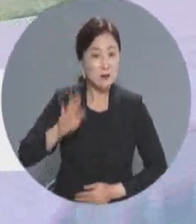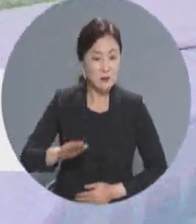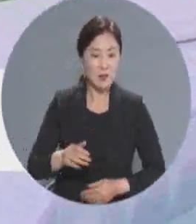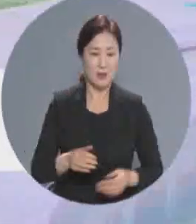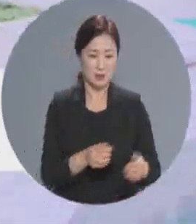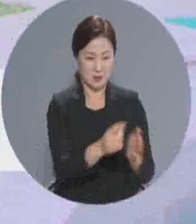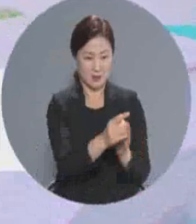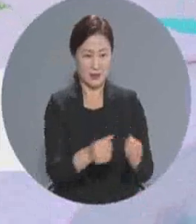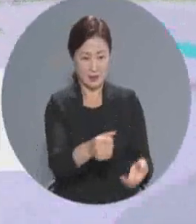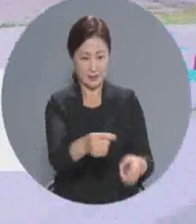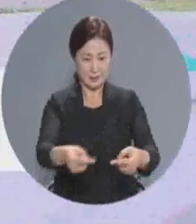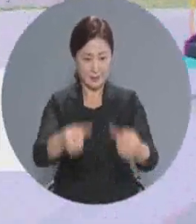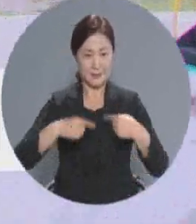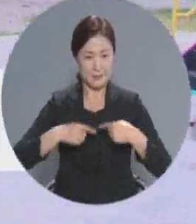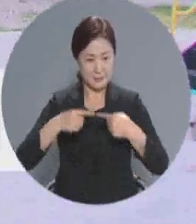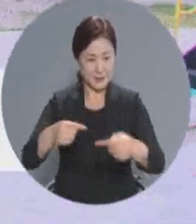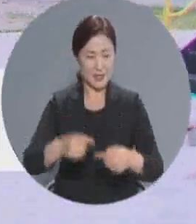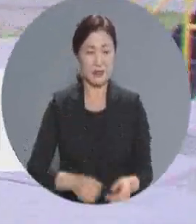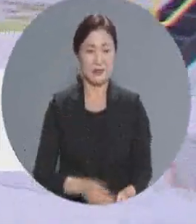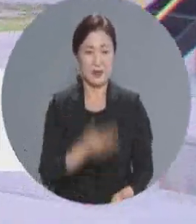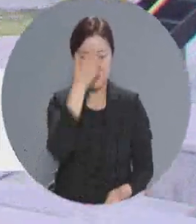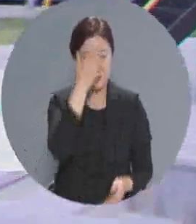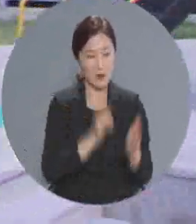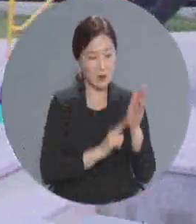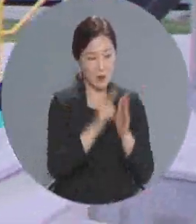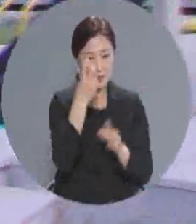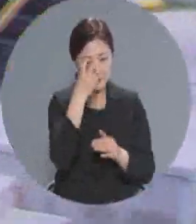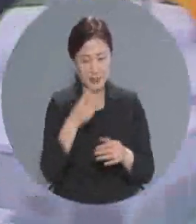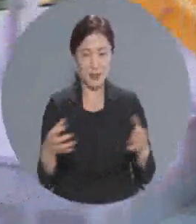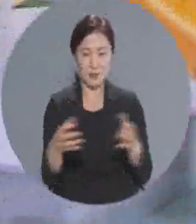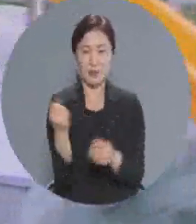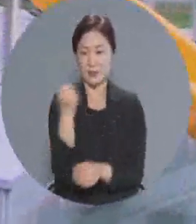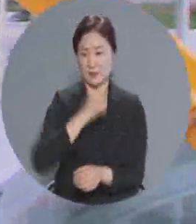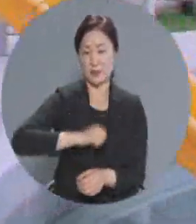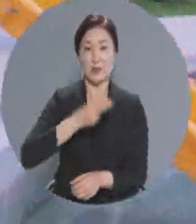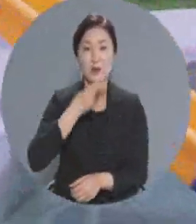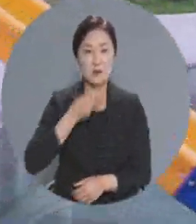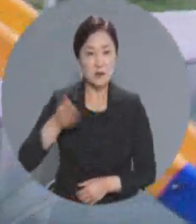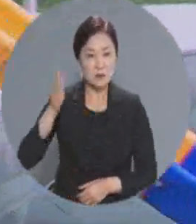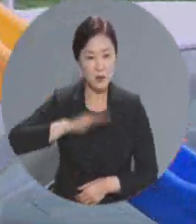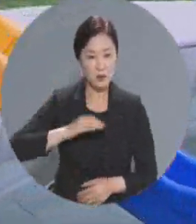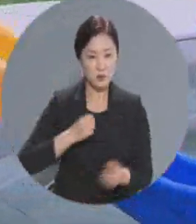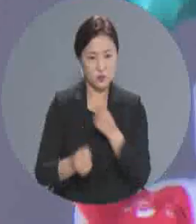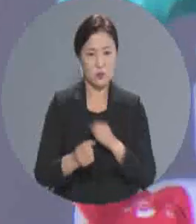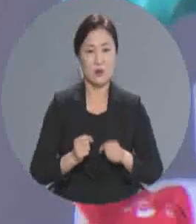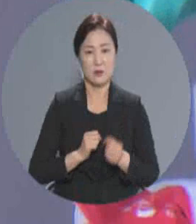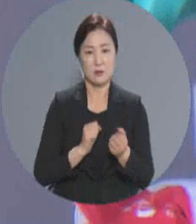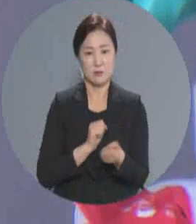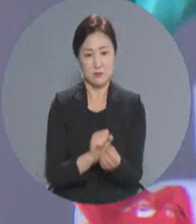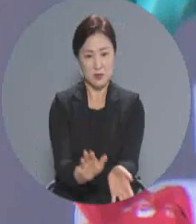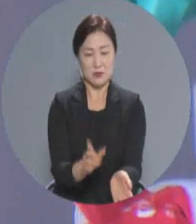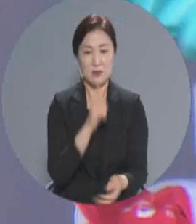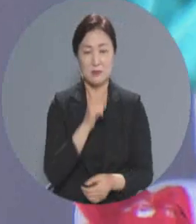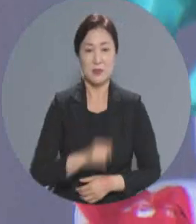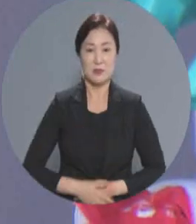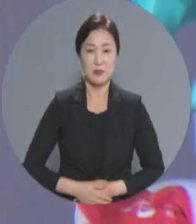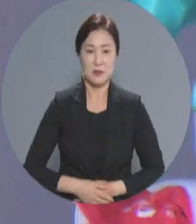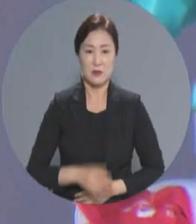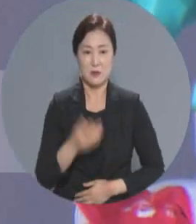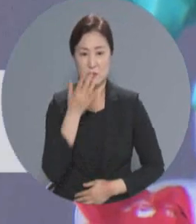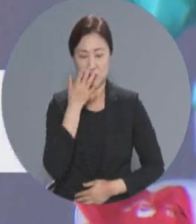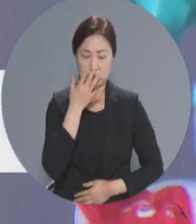발열 체크나 집합금지 수칙을 어기진 않았지만 전파가 진행됐다는 겁니다. 무증상이 거의